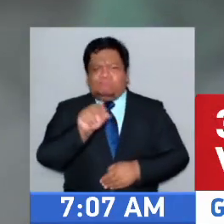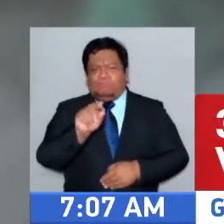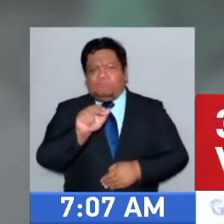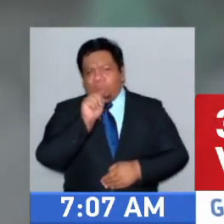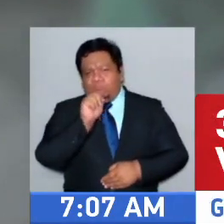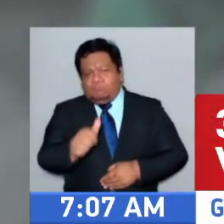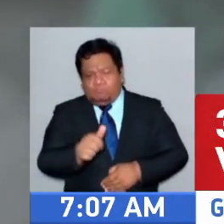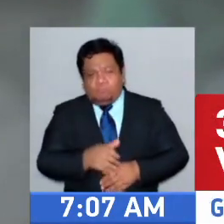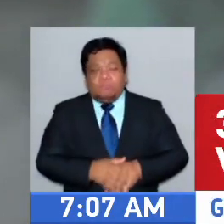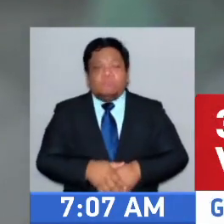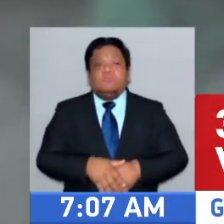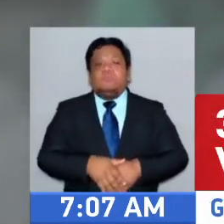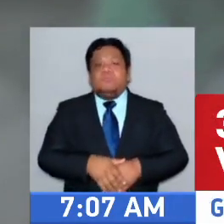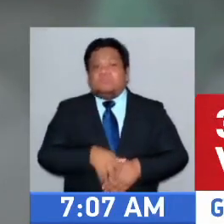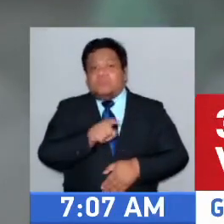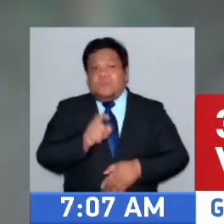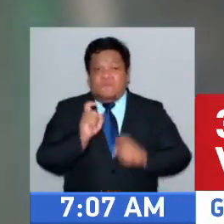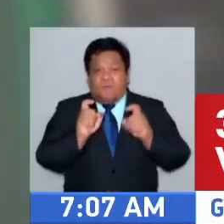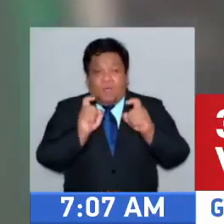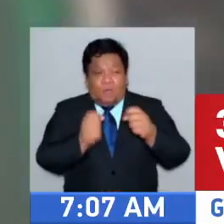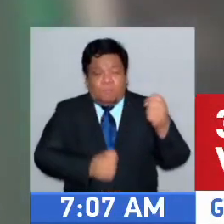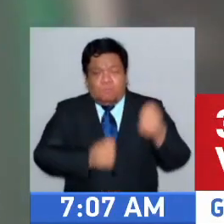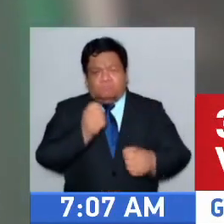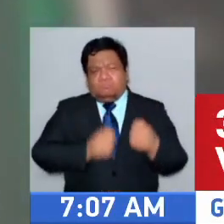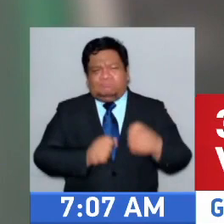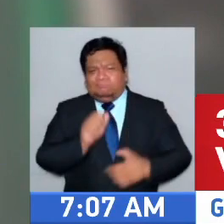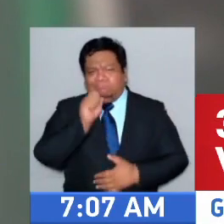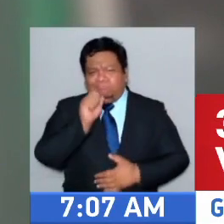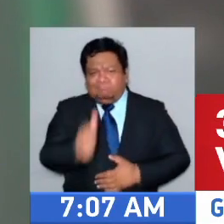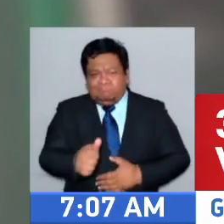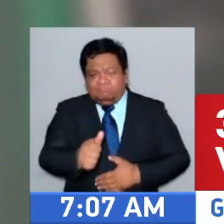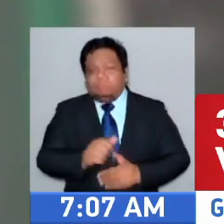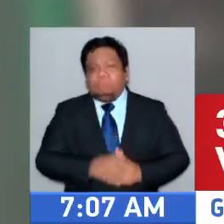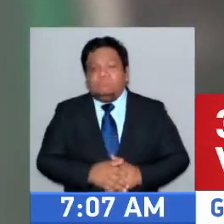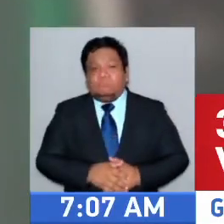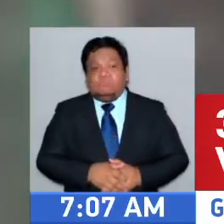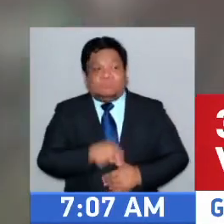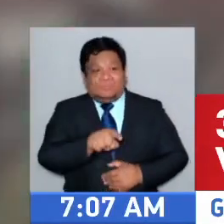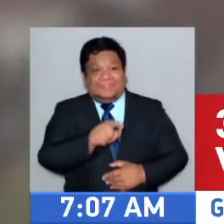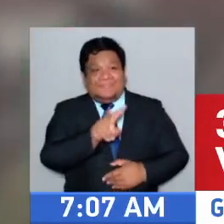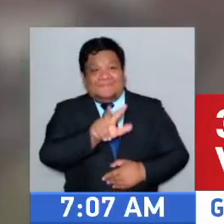kanyang pagpapatakbo. Naialis na po sa lugar ang naturang van.